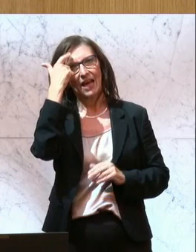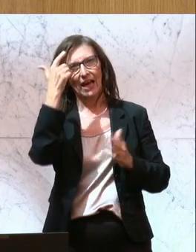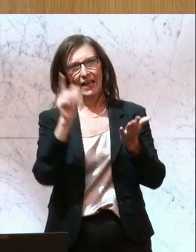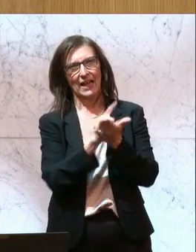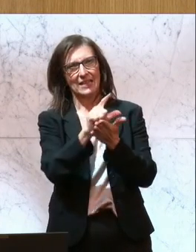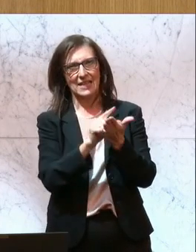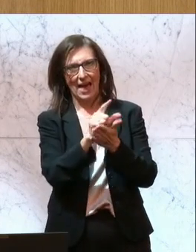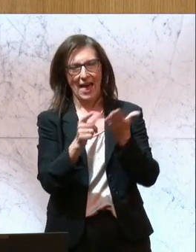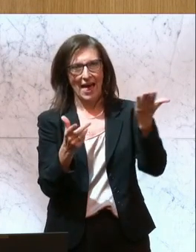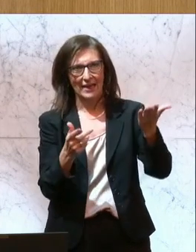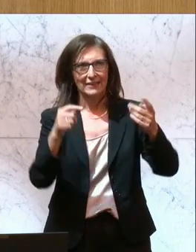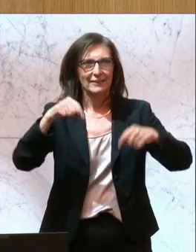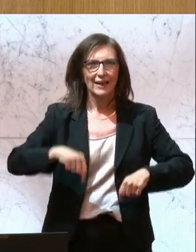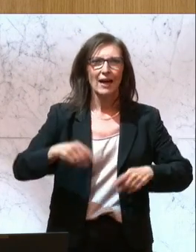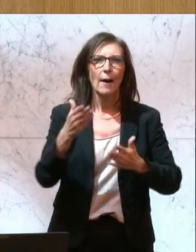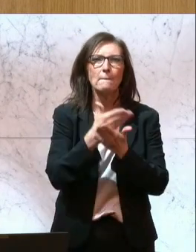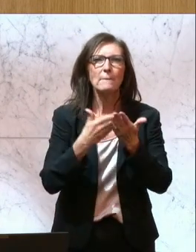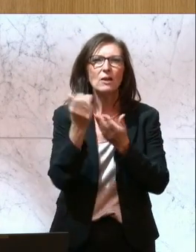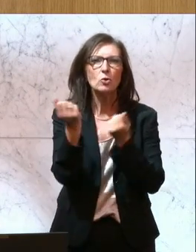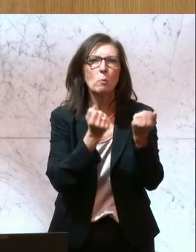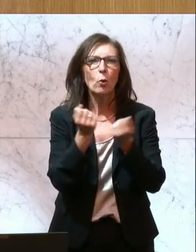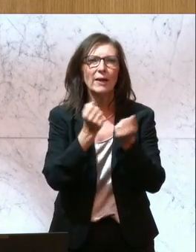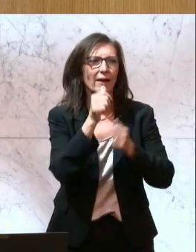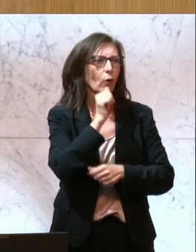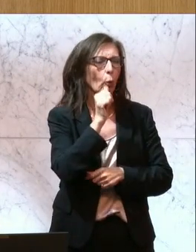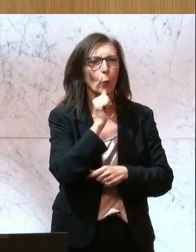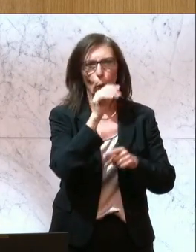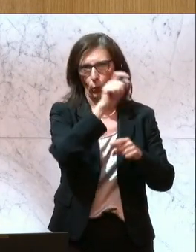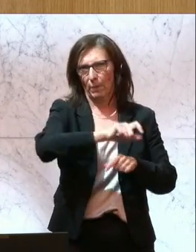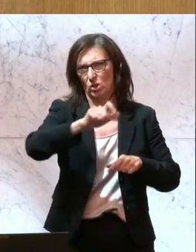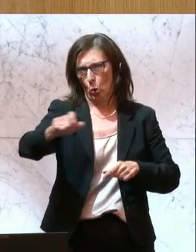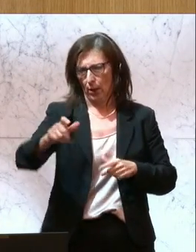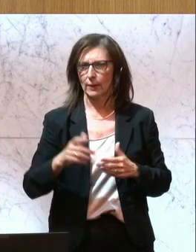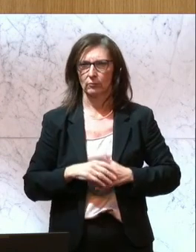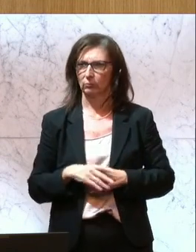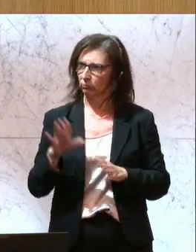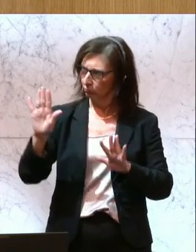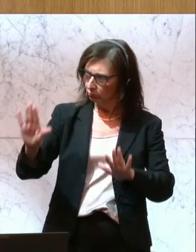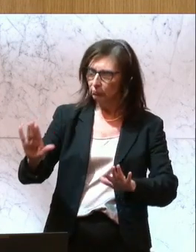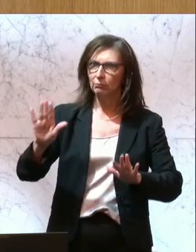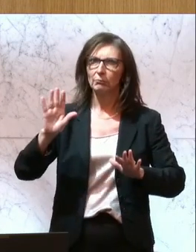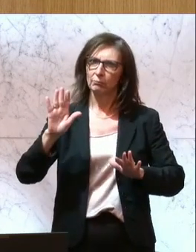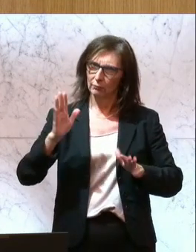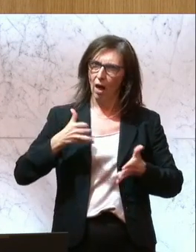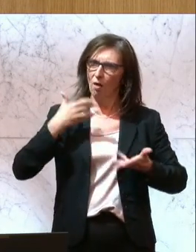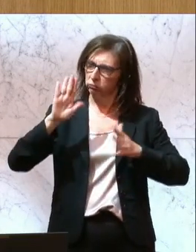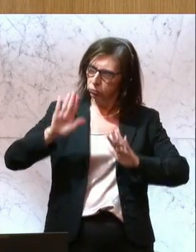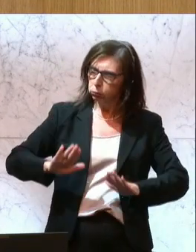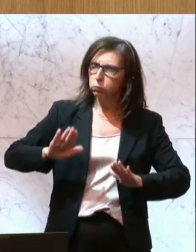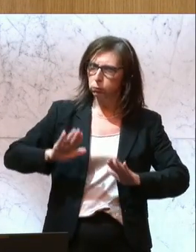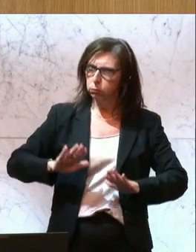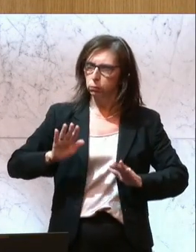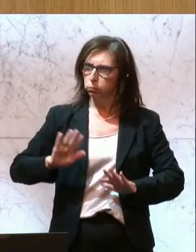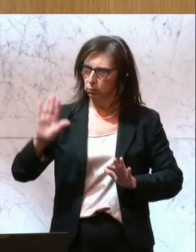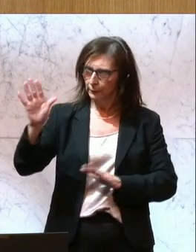erinnern, als hier Bildungspolitiker der Grünen gesessen sind. Vielleicht regen Sie sich alle ein bisschen wieder ab. Ich kann mich